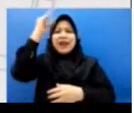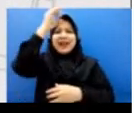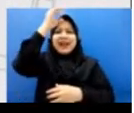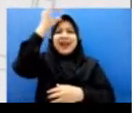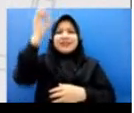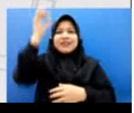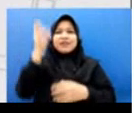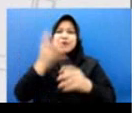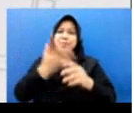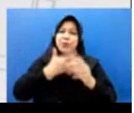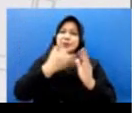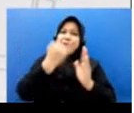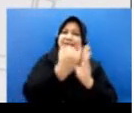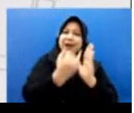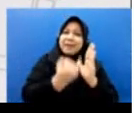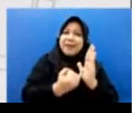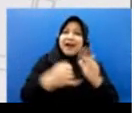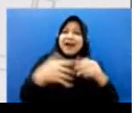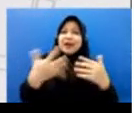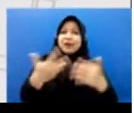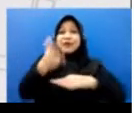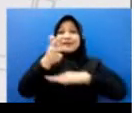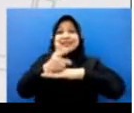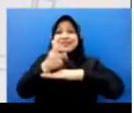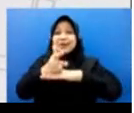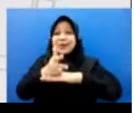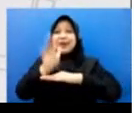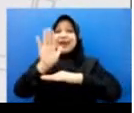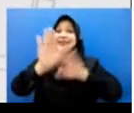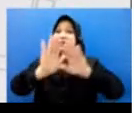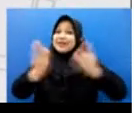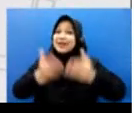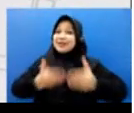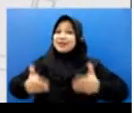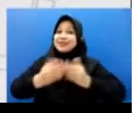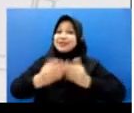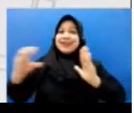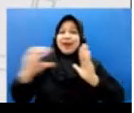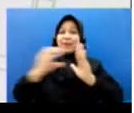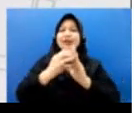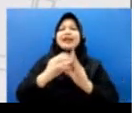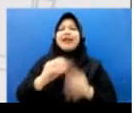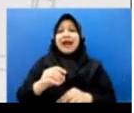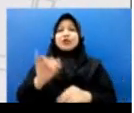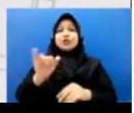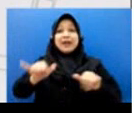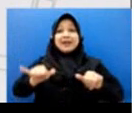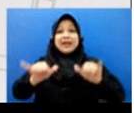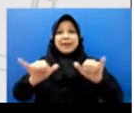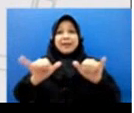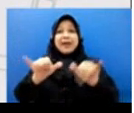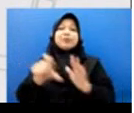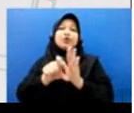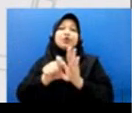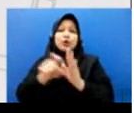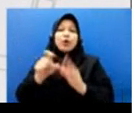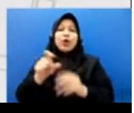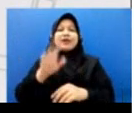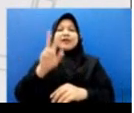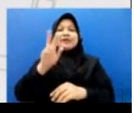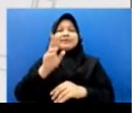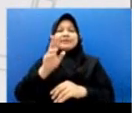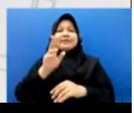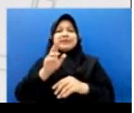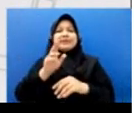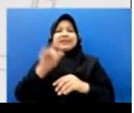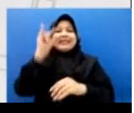tapi apa di media sosial supaya seragam, misalnya kita ambil saja misalnya Instagram lah. Nah, bapak dan ibu